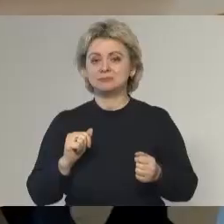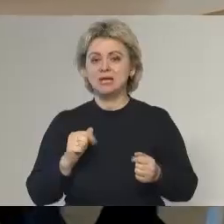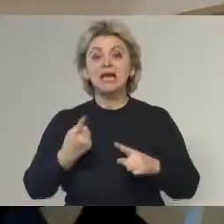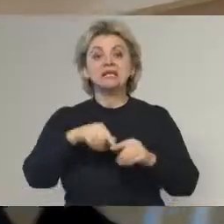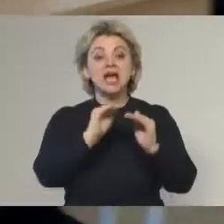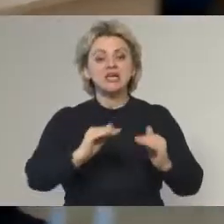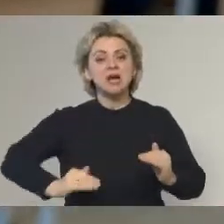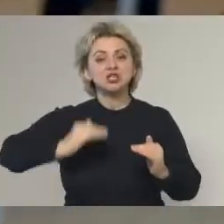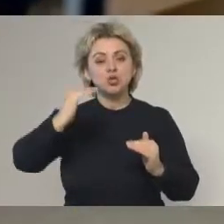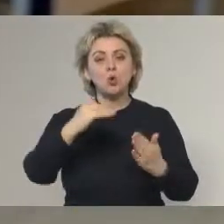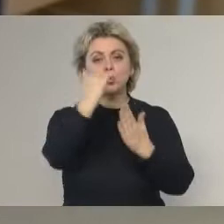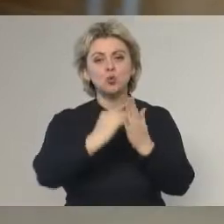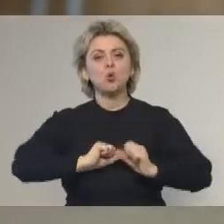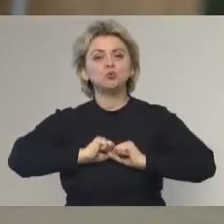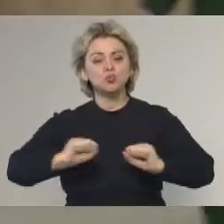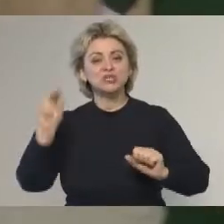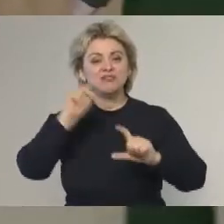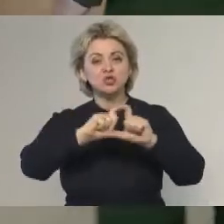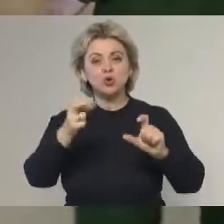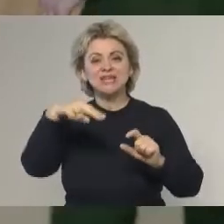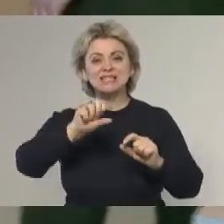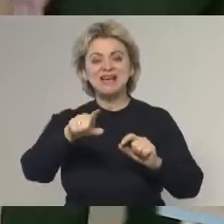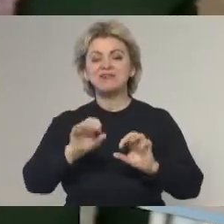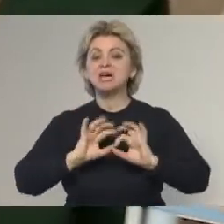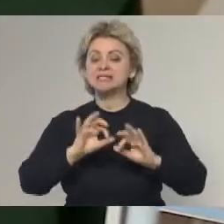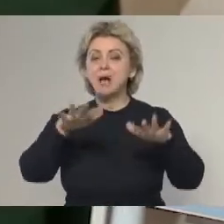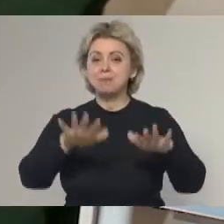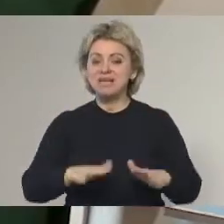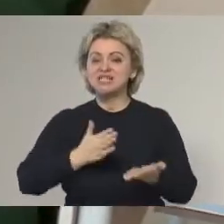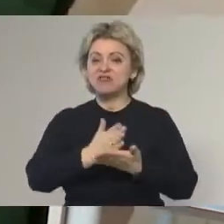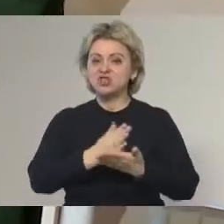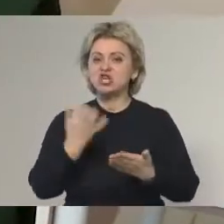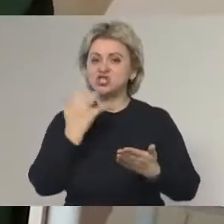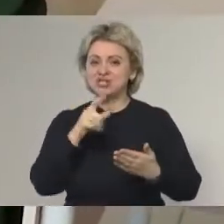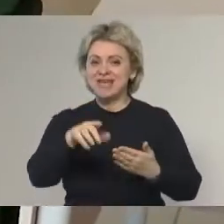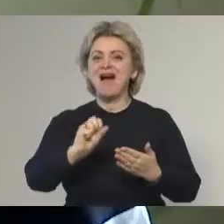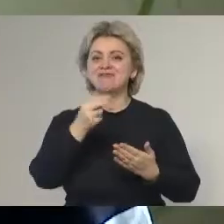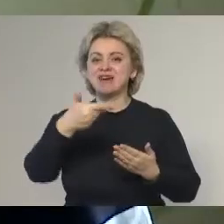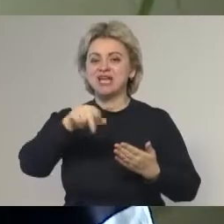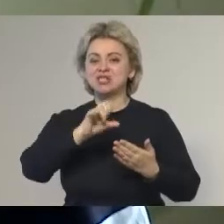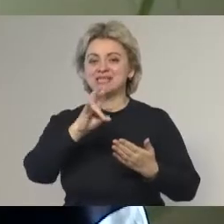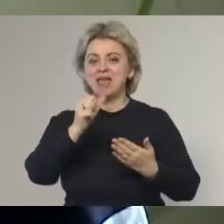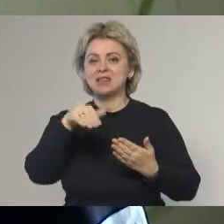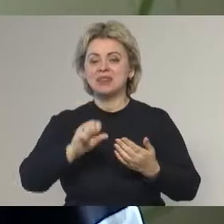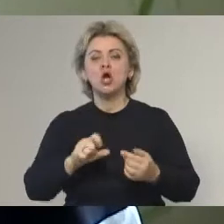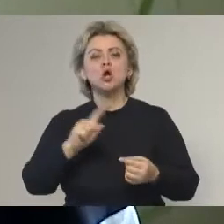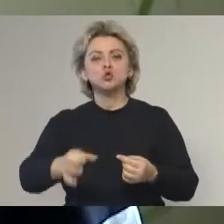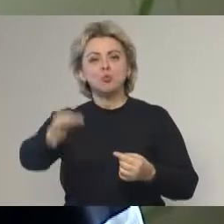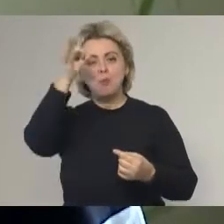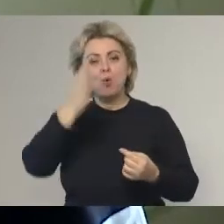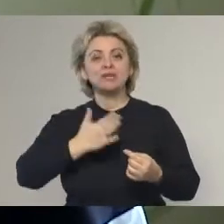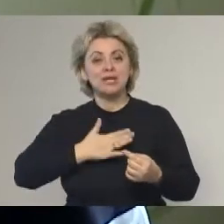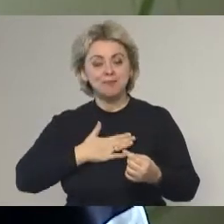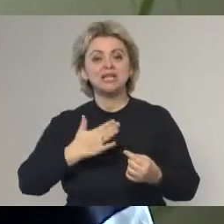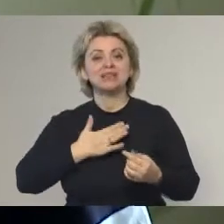Для ребят постарше урок мужества. В школе ДСААФ рассказывают о местных ветеранах Чечни и Афганистана. Чтобы помнили мы и